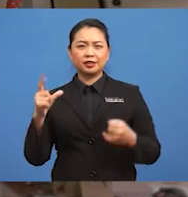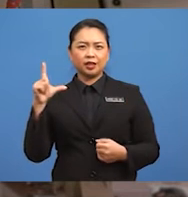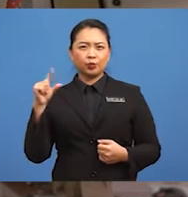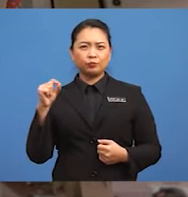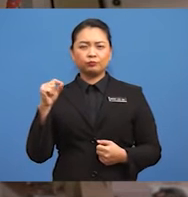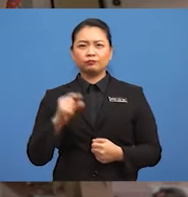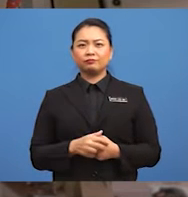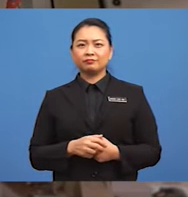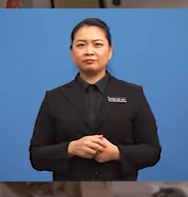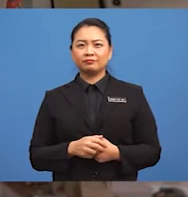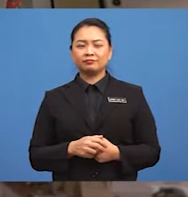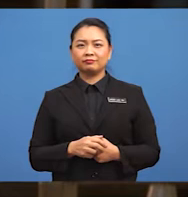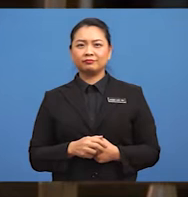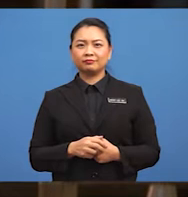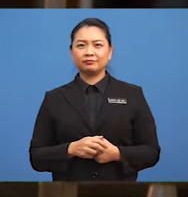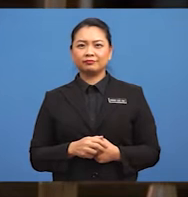mengikut keperluan.